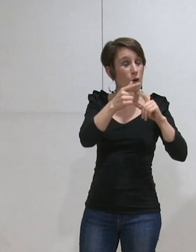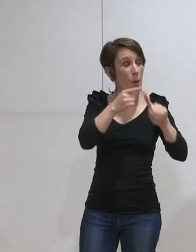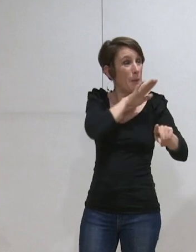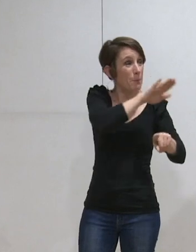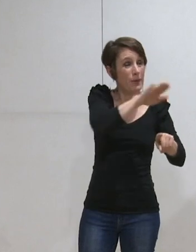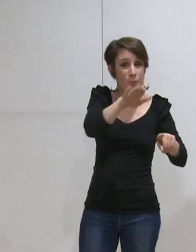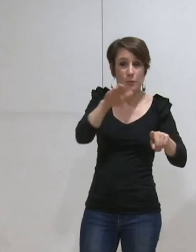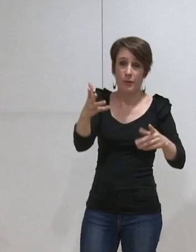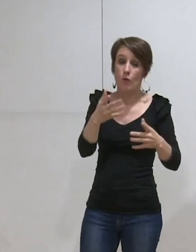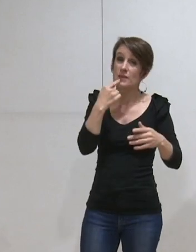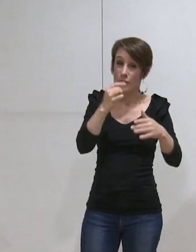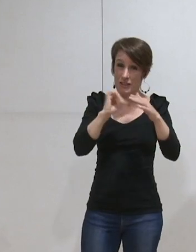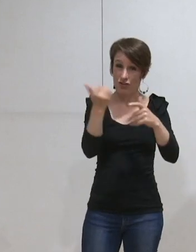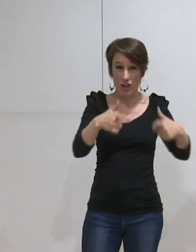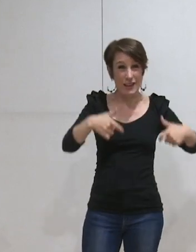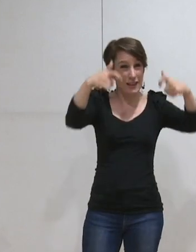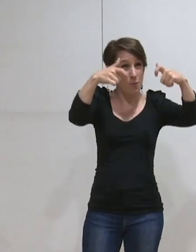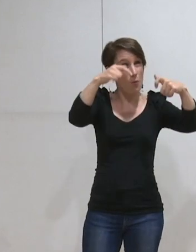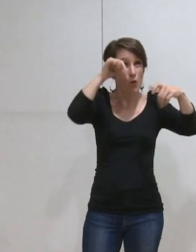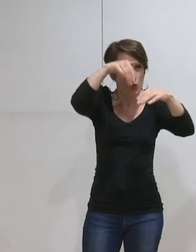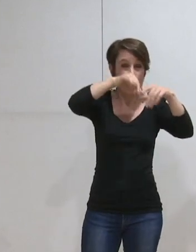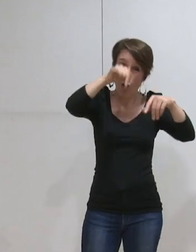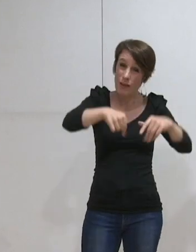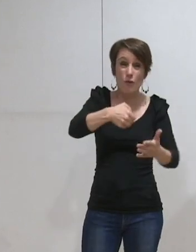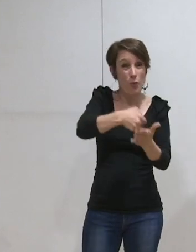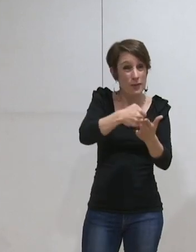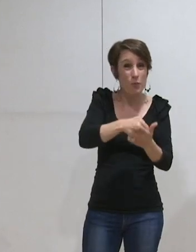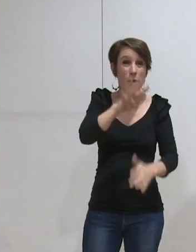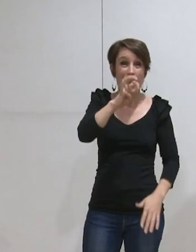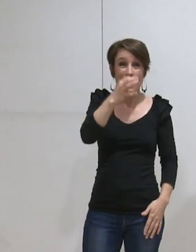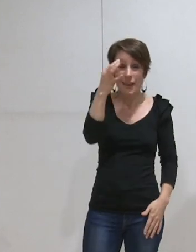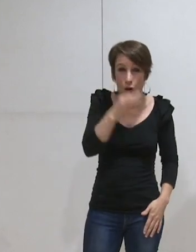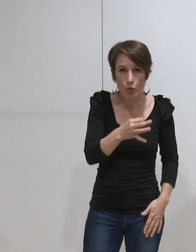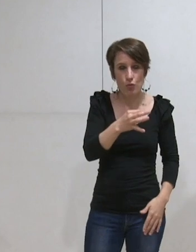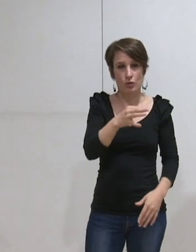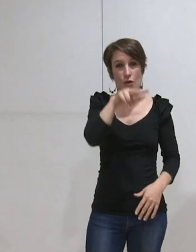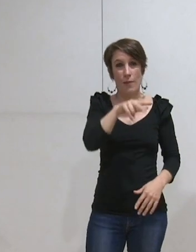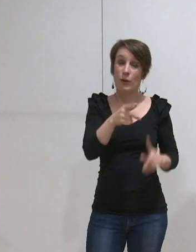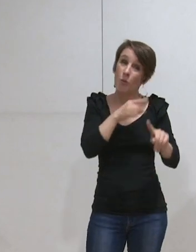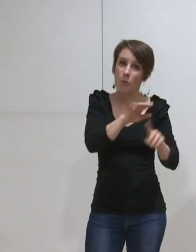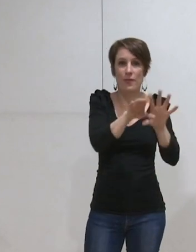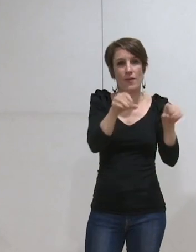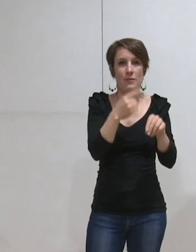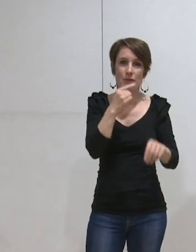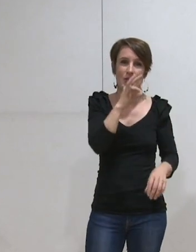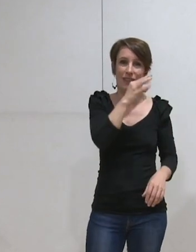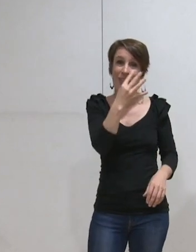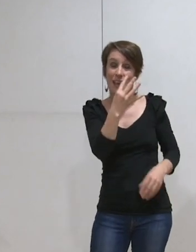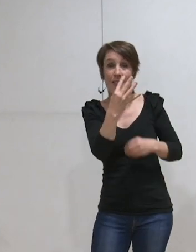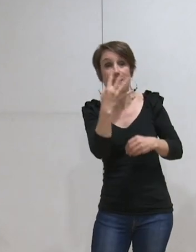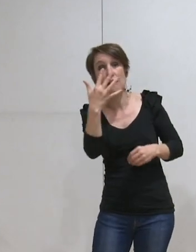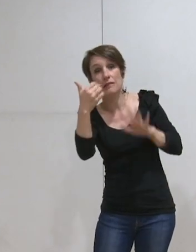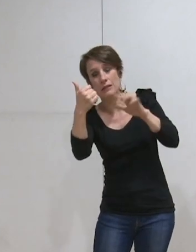opération doit produire au moins 40 % de logement pour les familles de type T4 ou plus et on reconduit aussi la